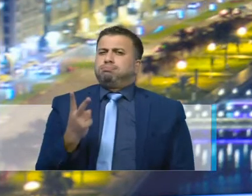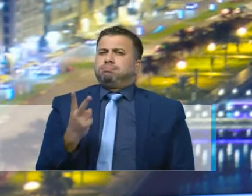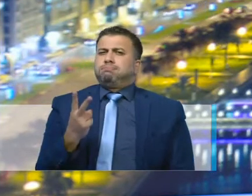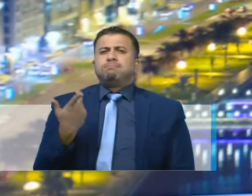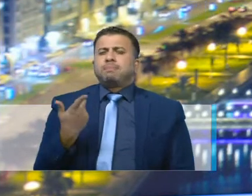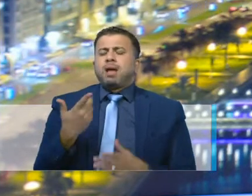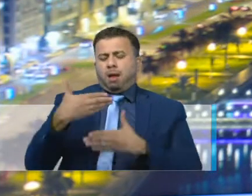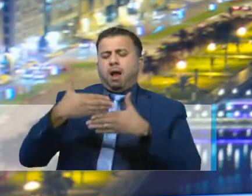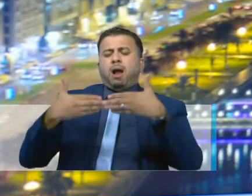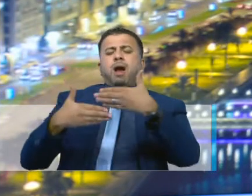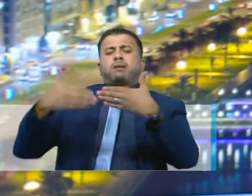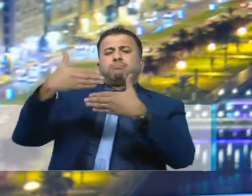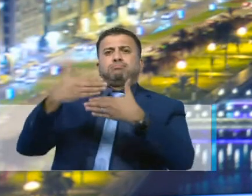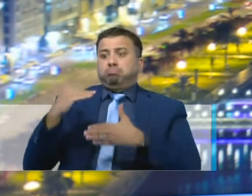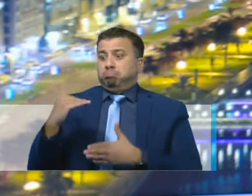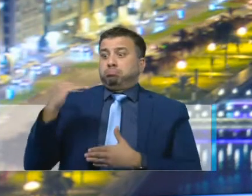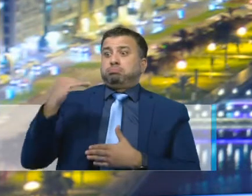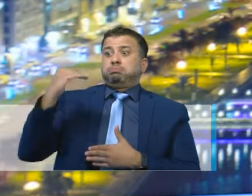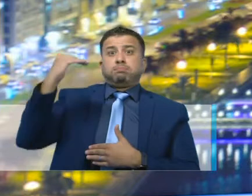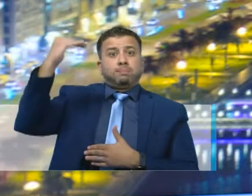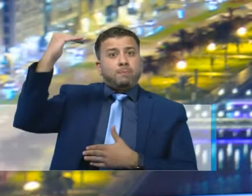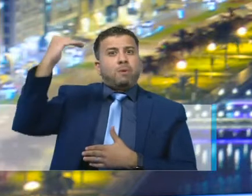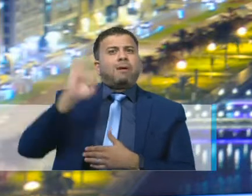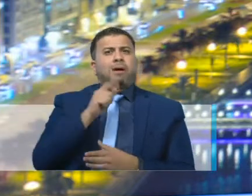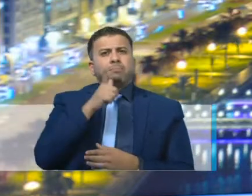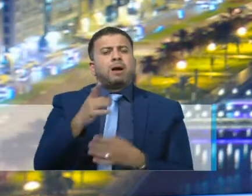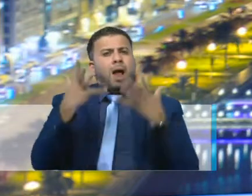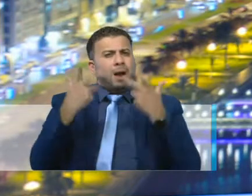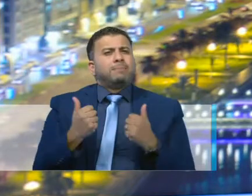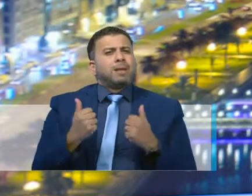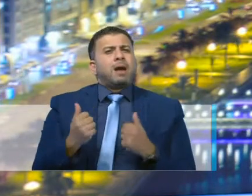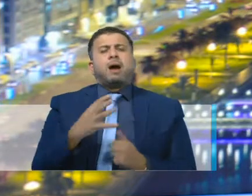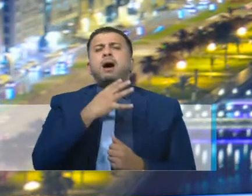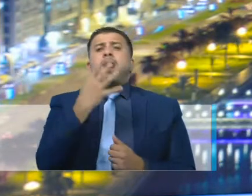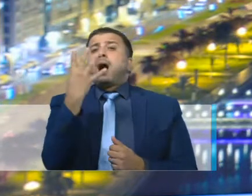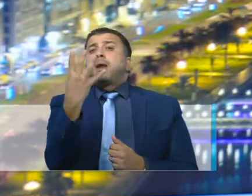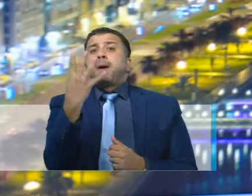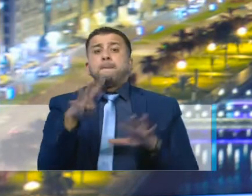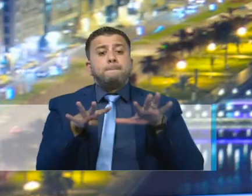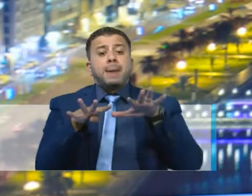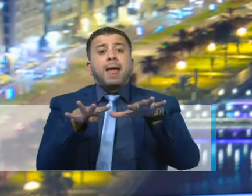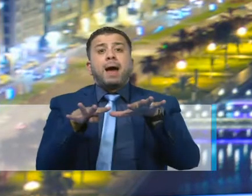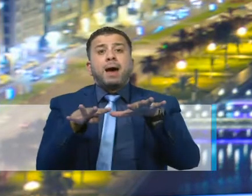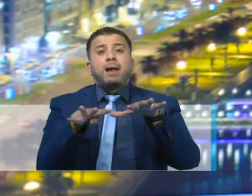شهد القطاع العقاري نمواً في حجم التداولات العقارية، حيث بلغت قيمتها